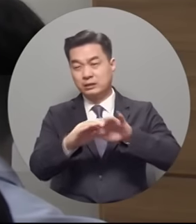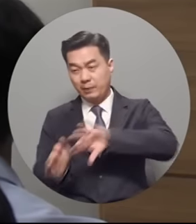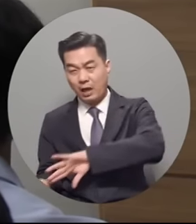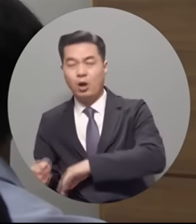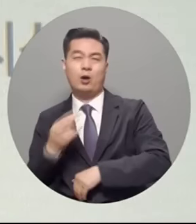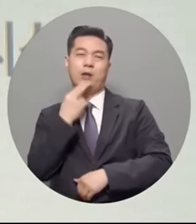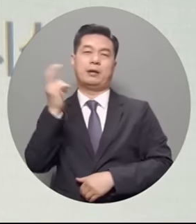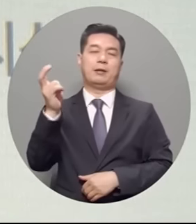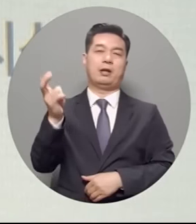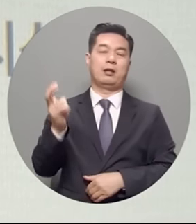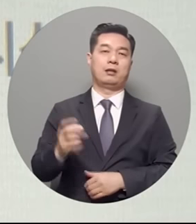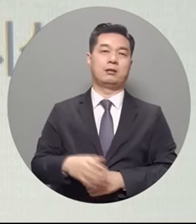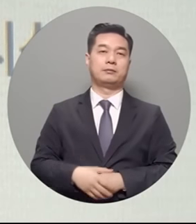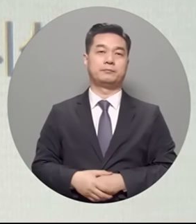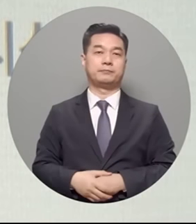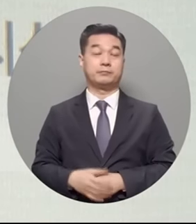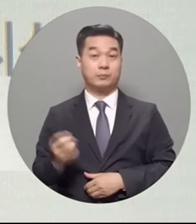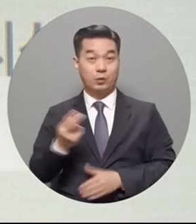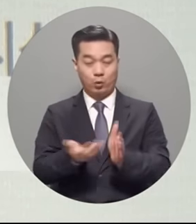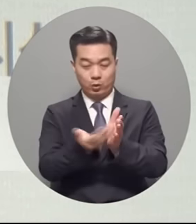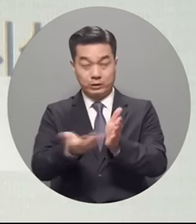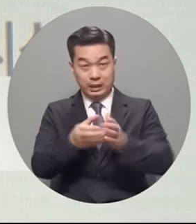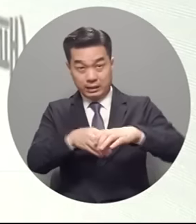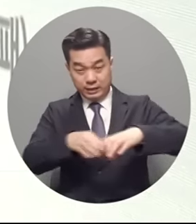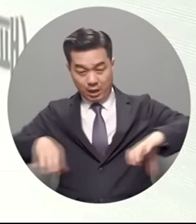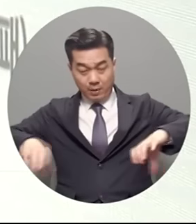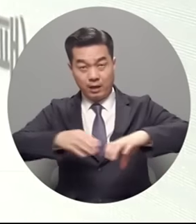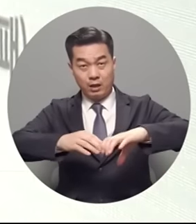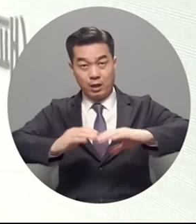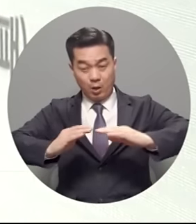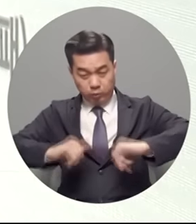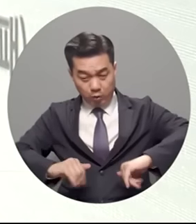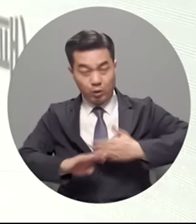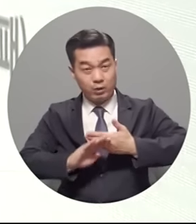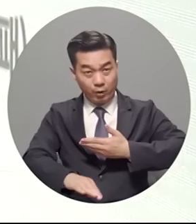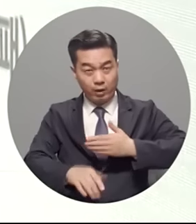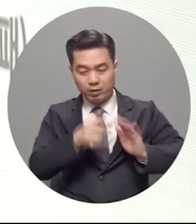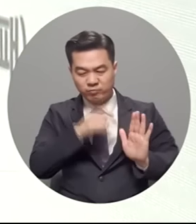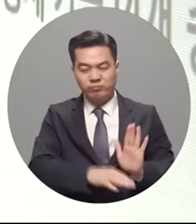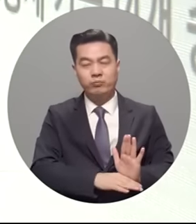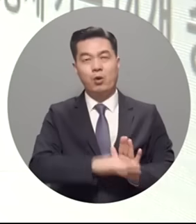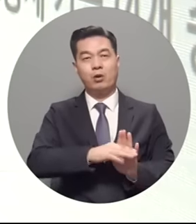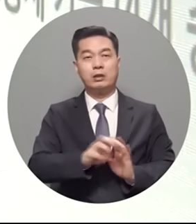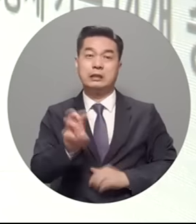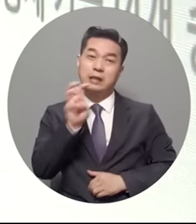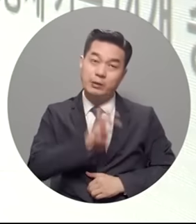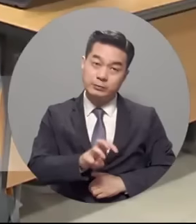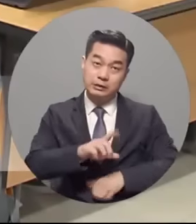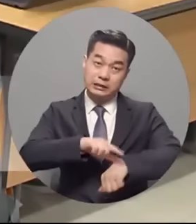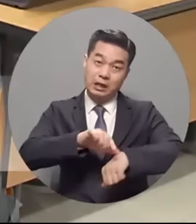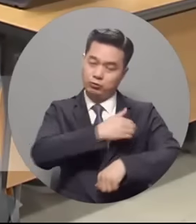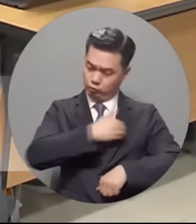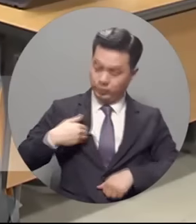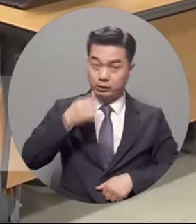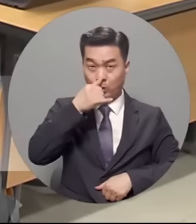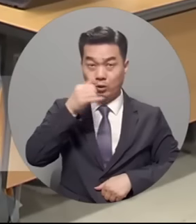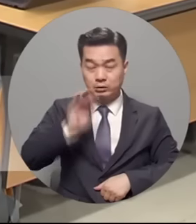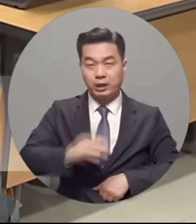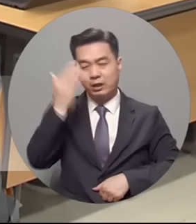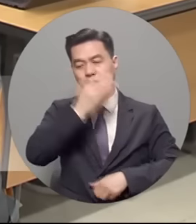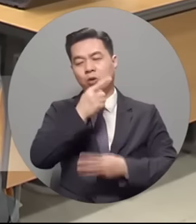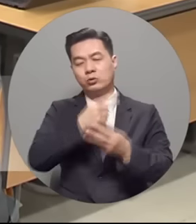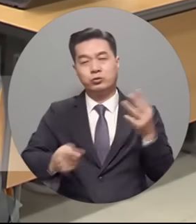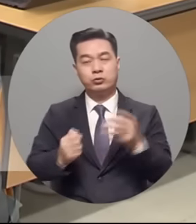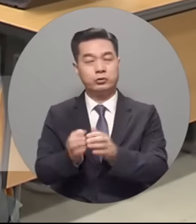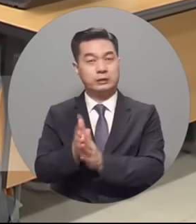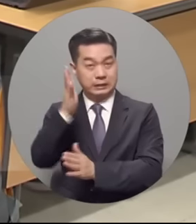밝혔습니다. 또한 제방 붕괴 후 지하차도가 침수되기까지 30분이라는 시간이 있었지만 청주시가 이를 제대로